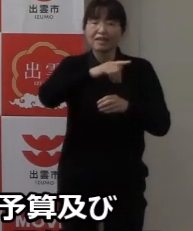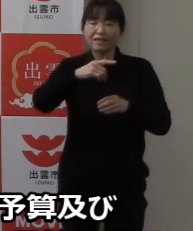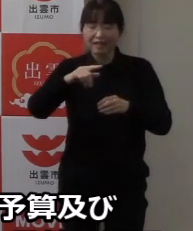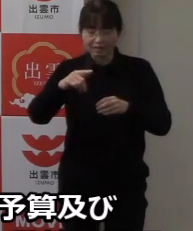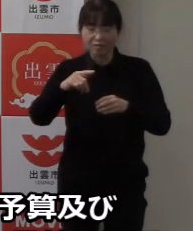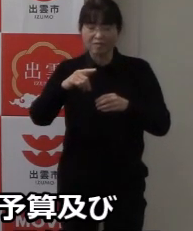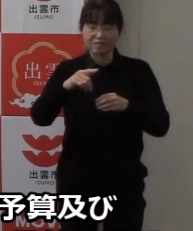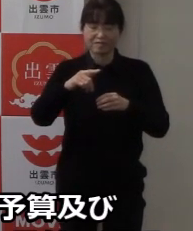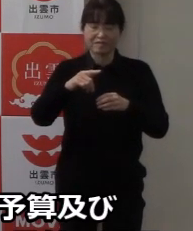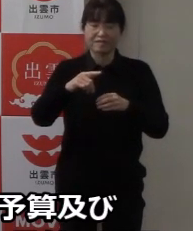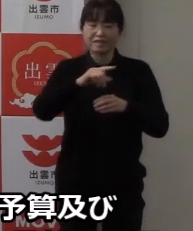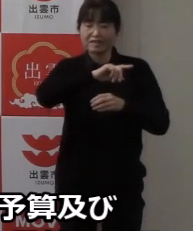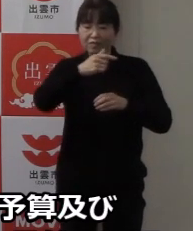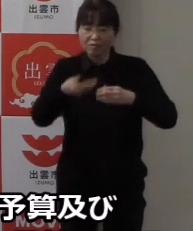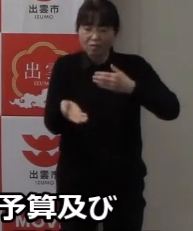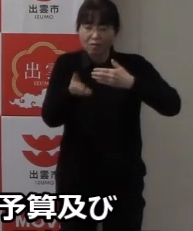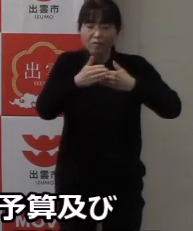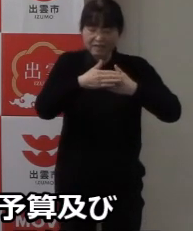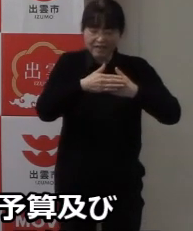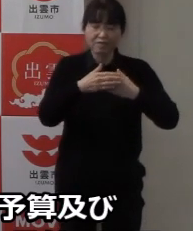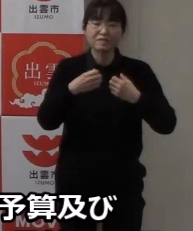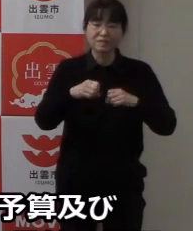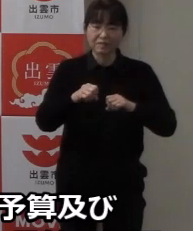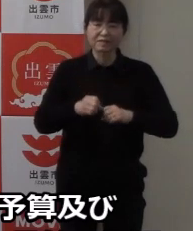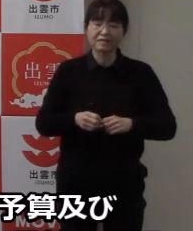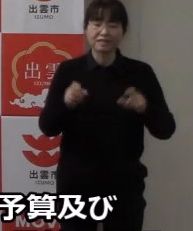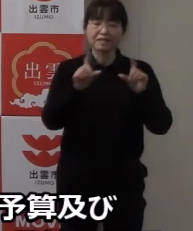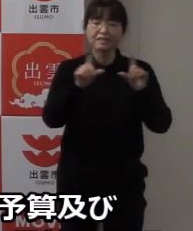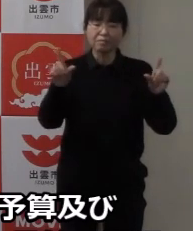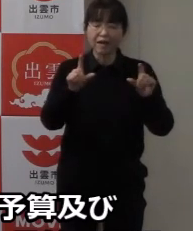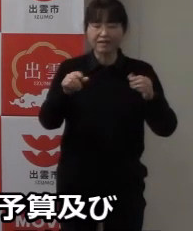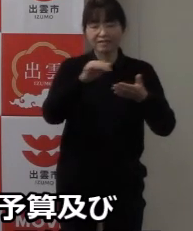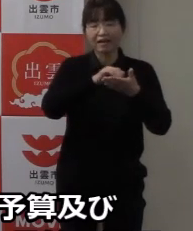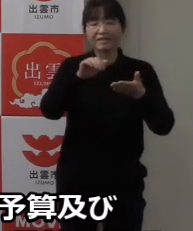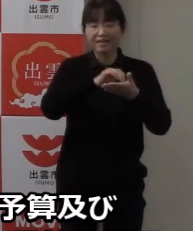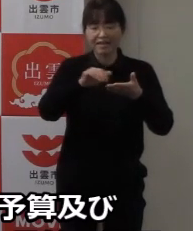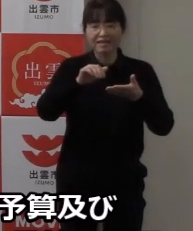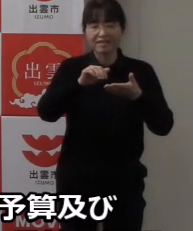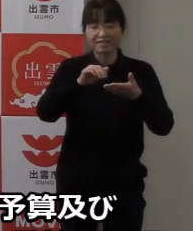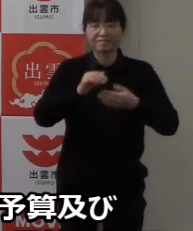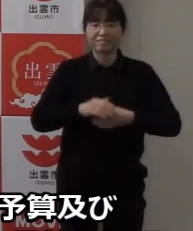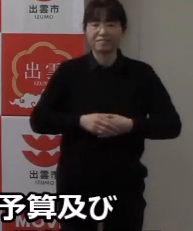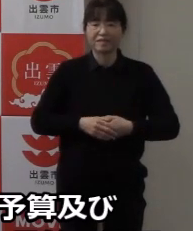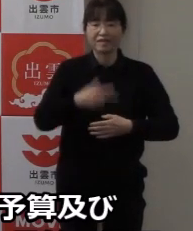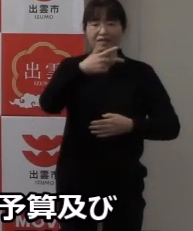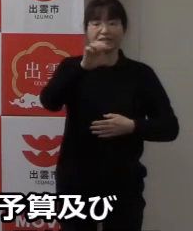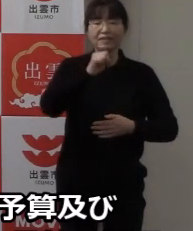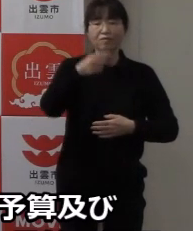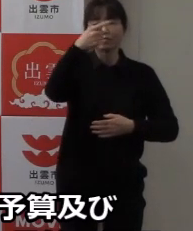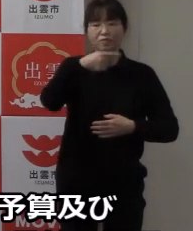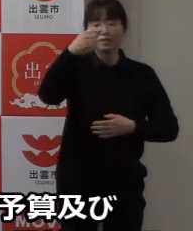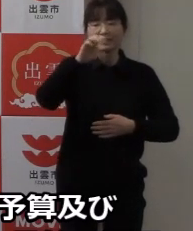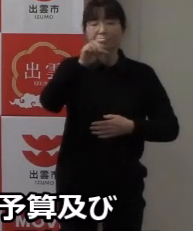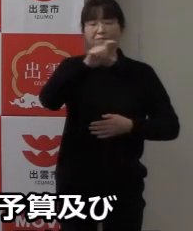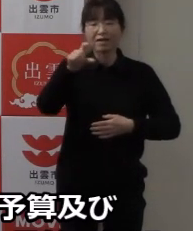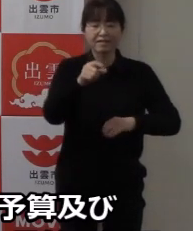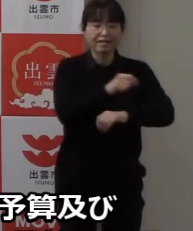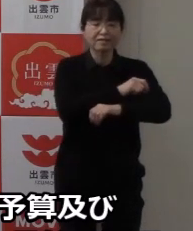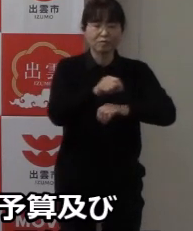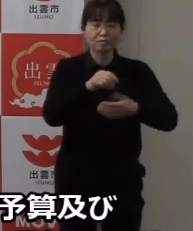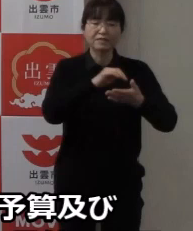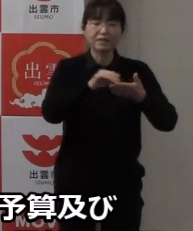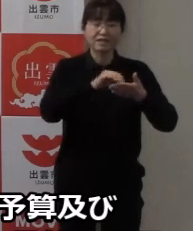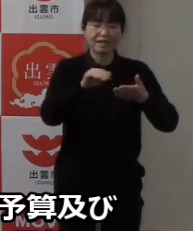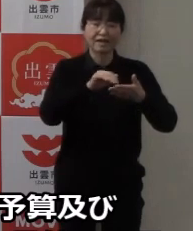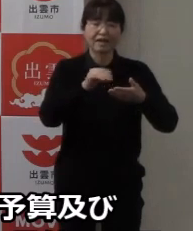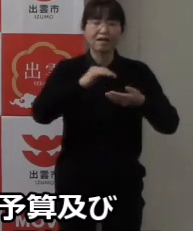など所要の補正を行うものでありまして、一般会計が7億1000万円、特別会計が